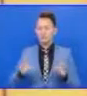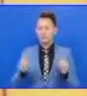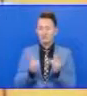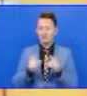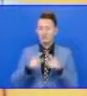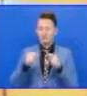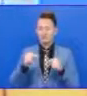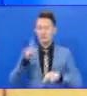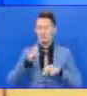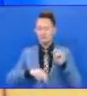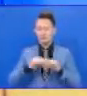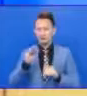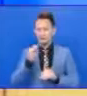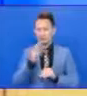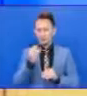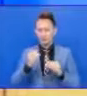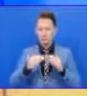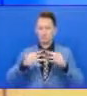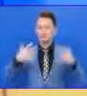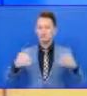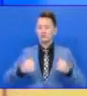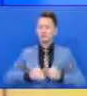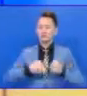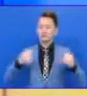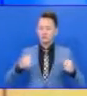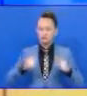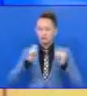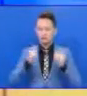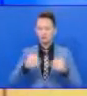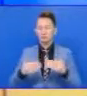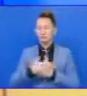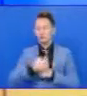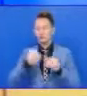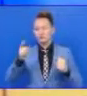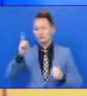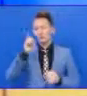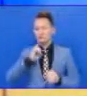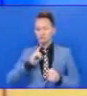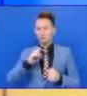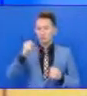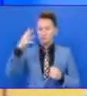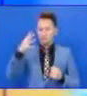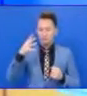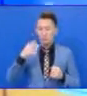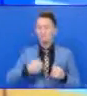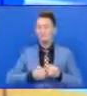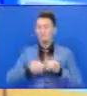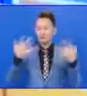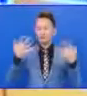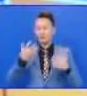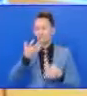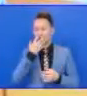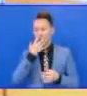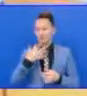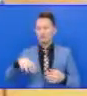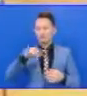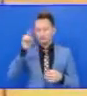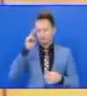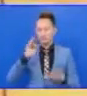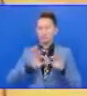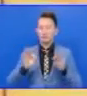мектепке қосымша ғимарат салынып, ел игілігіне берілді. Зәулім, кең, ең бастысы жарық әрі жылы сынып бөлмелері оқушылардың білімге